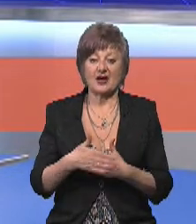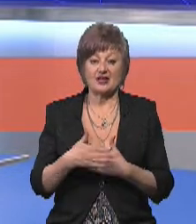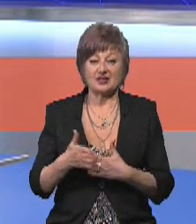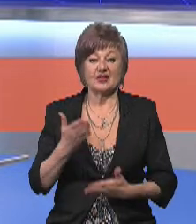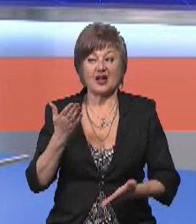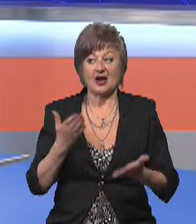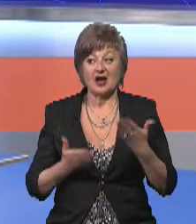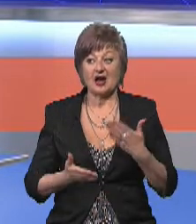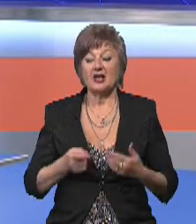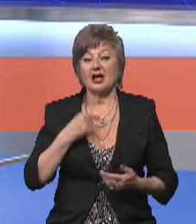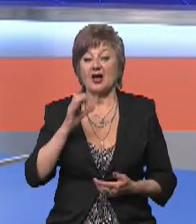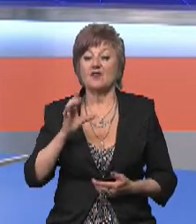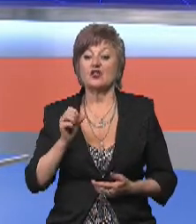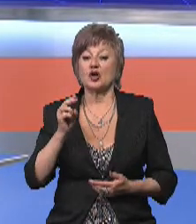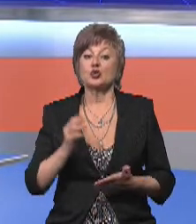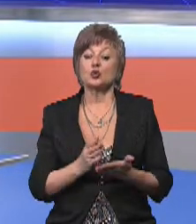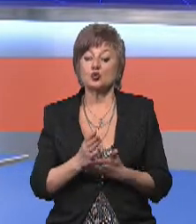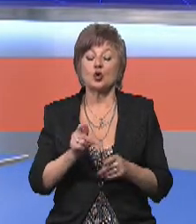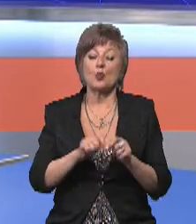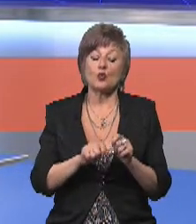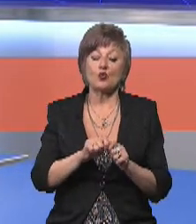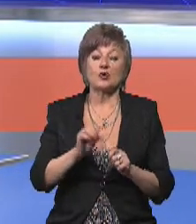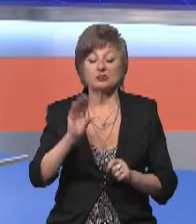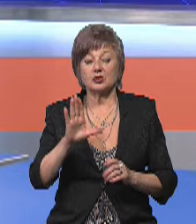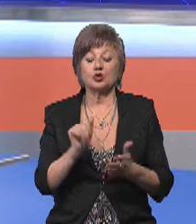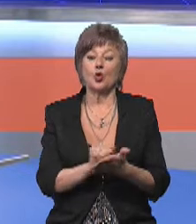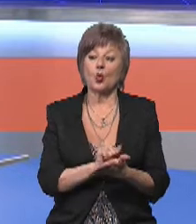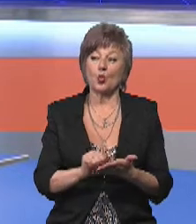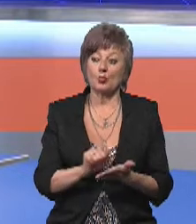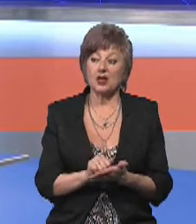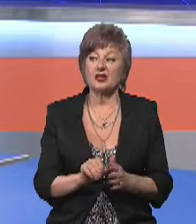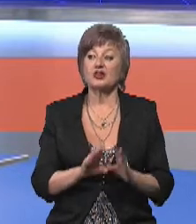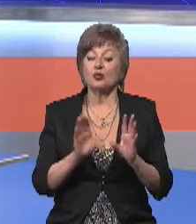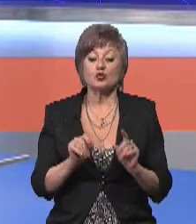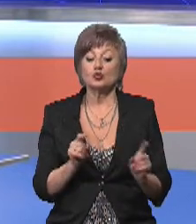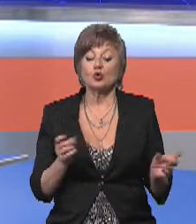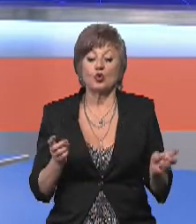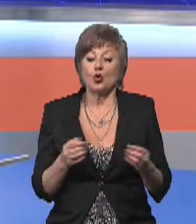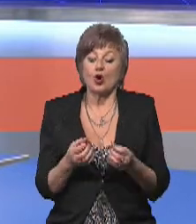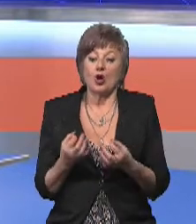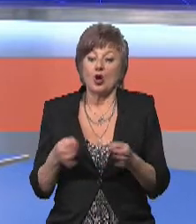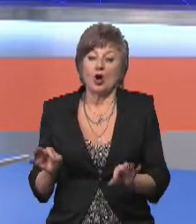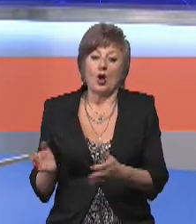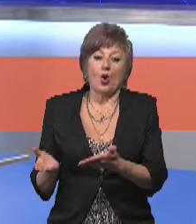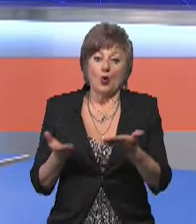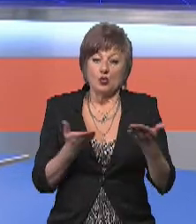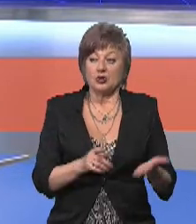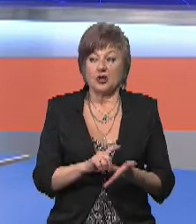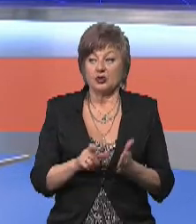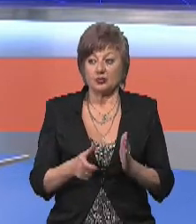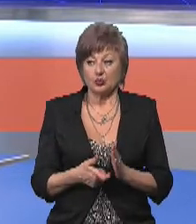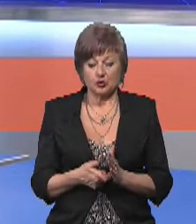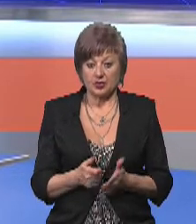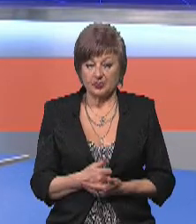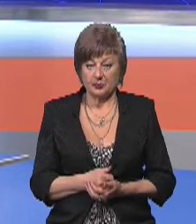це представляється якимись соціальними службами, перевіряйте ці документи. І взагалі, чи є необхідність допускати до житлового приміщення таку